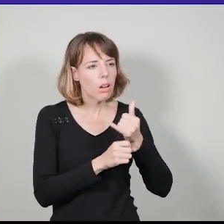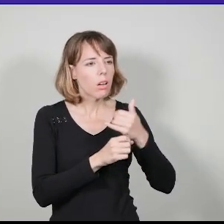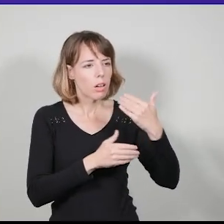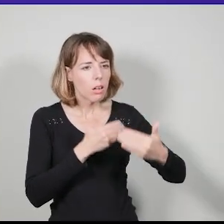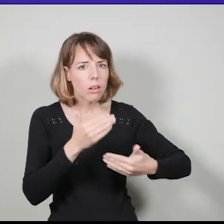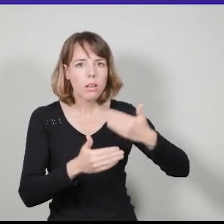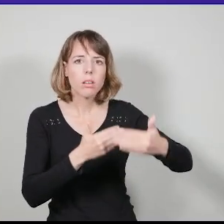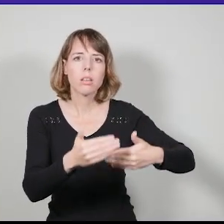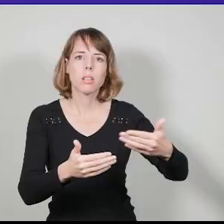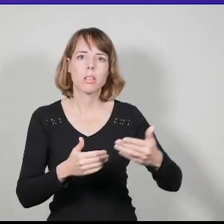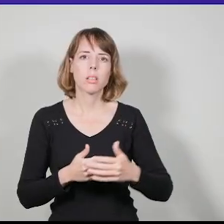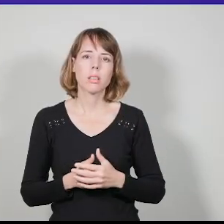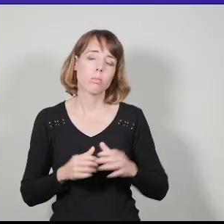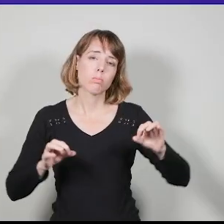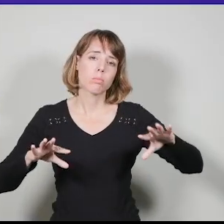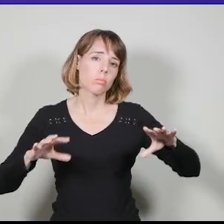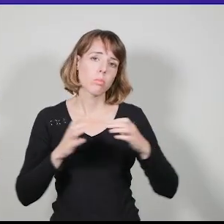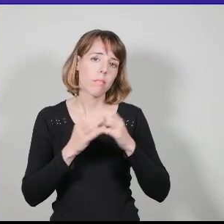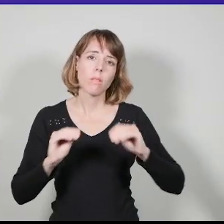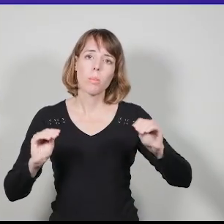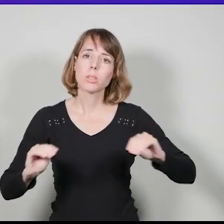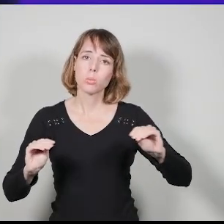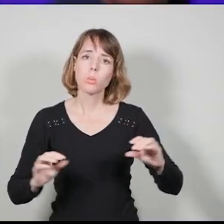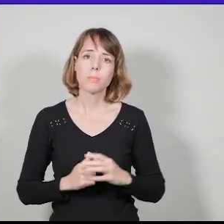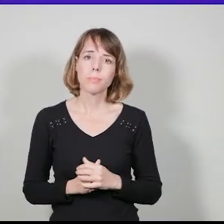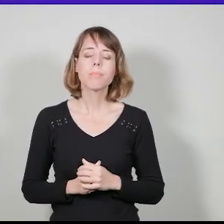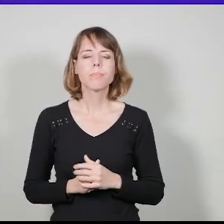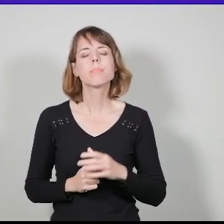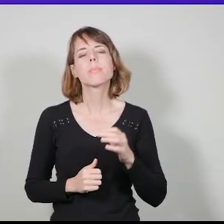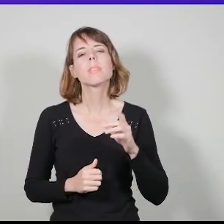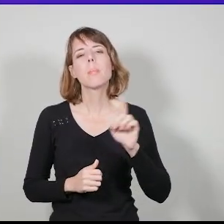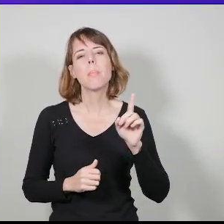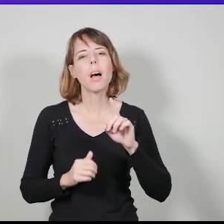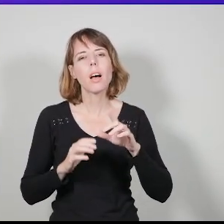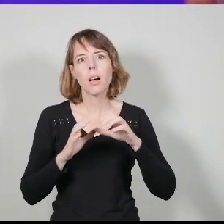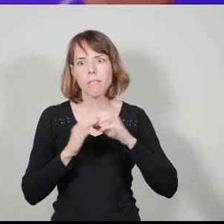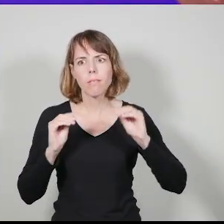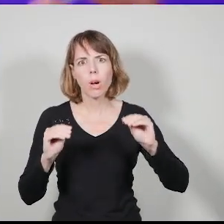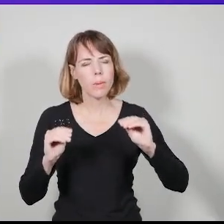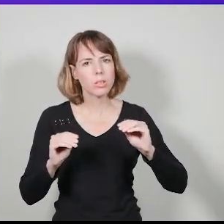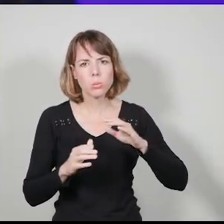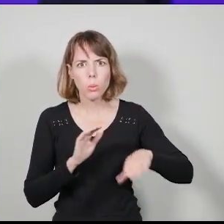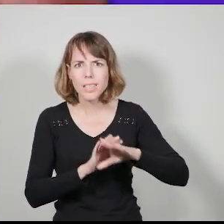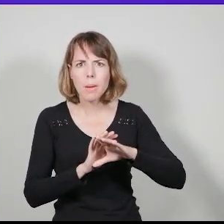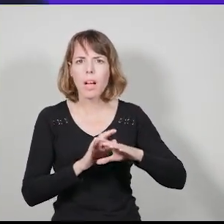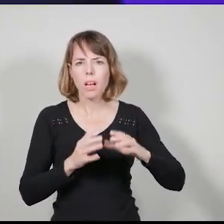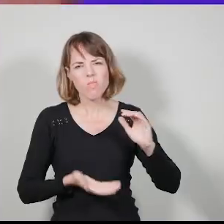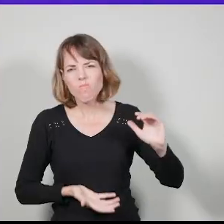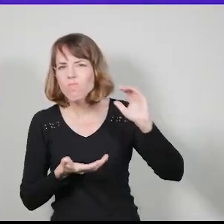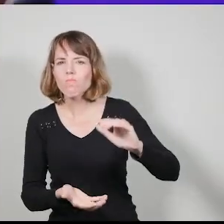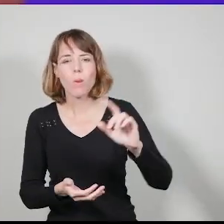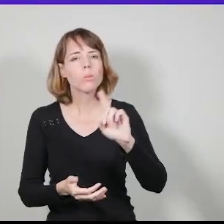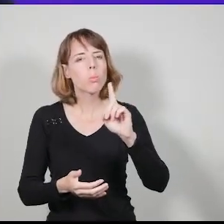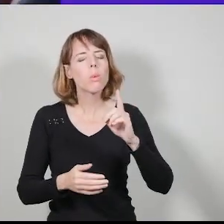progressivement formés en quelque sorte. Oui, la formation, elle n'a pas été massive initialement, c'était très courte, mais c'est vraiment au fur et à mesure les